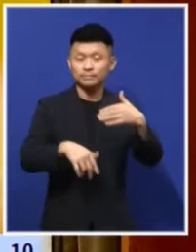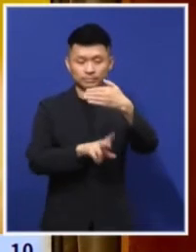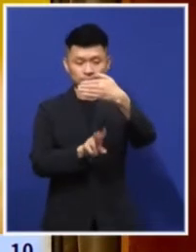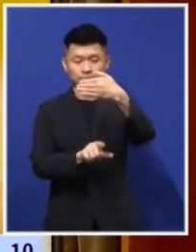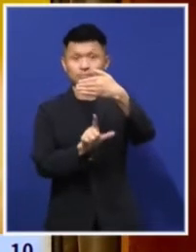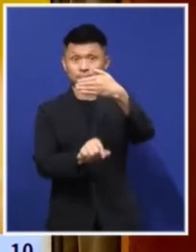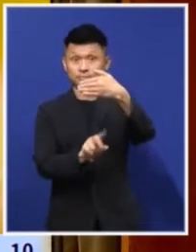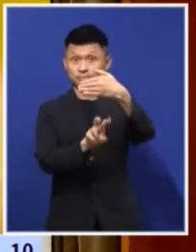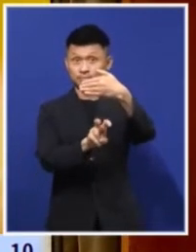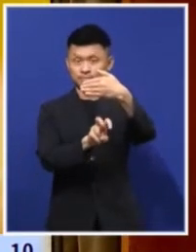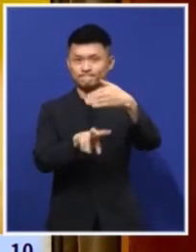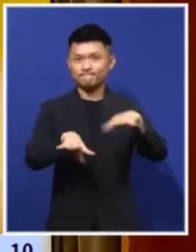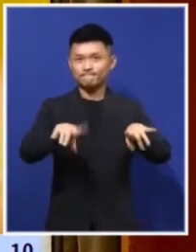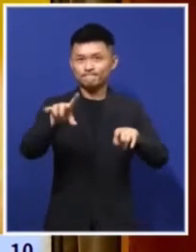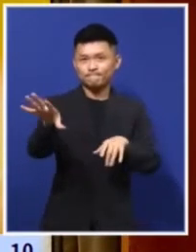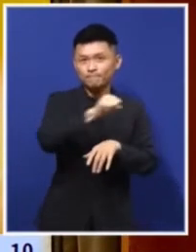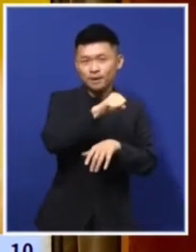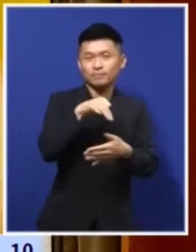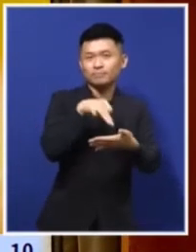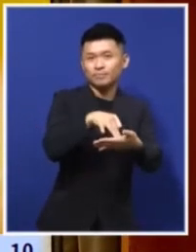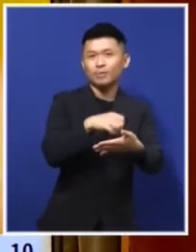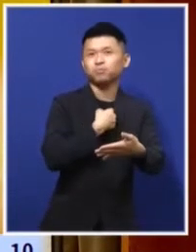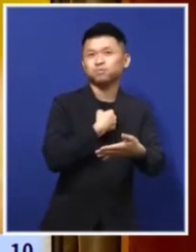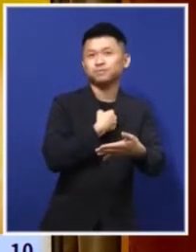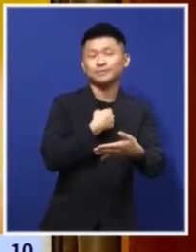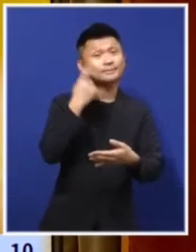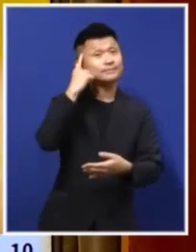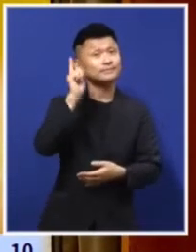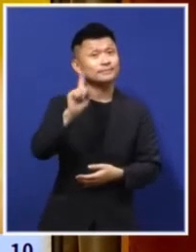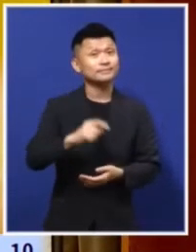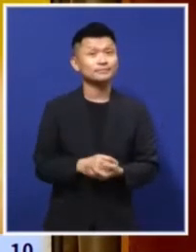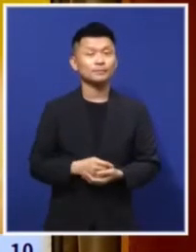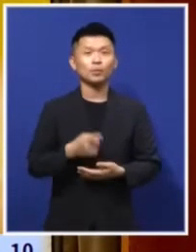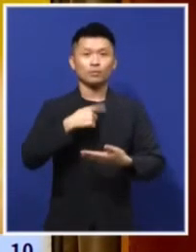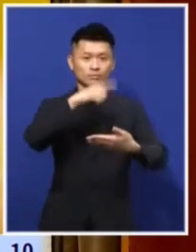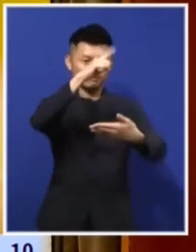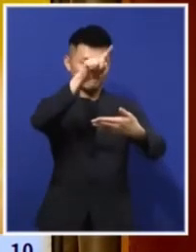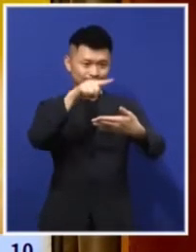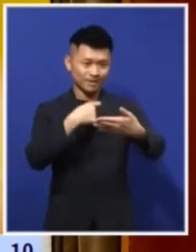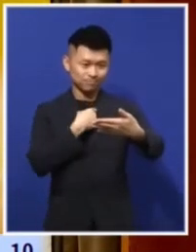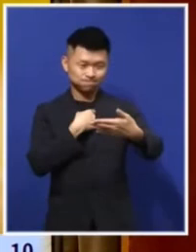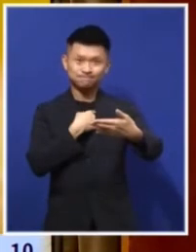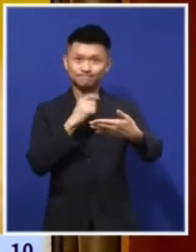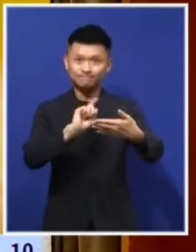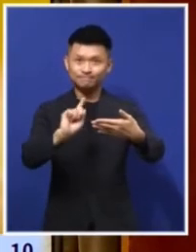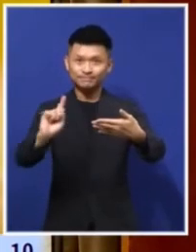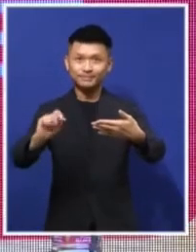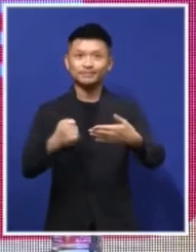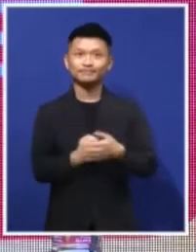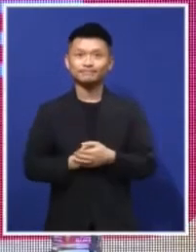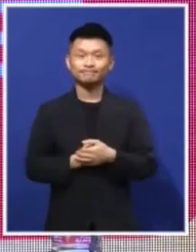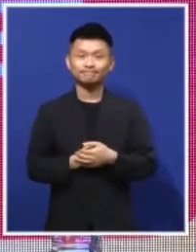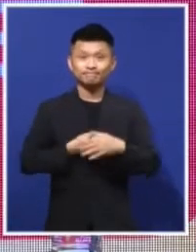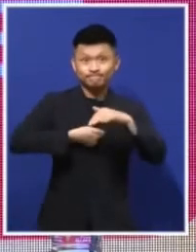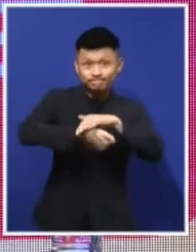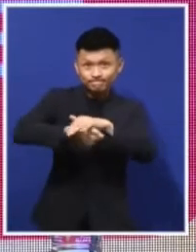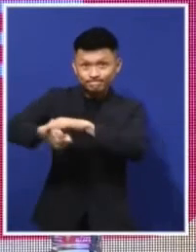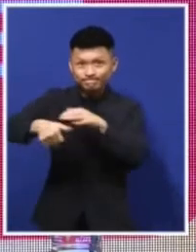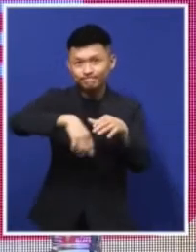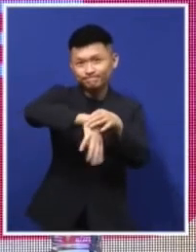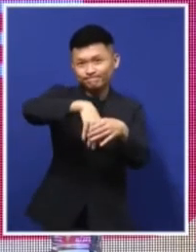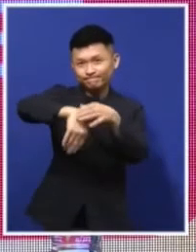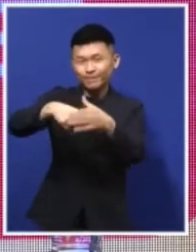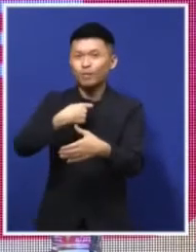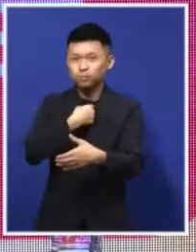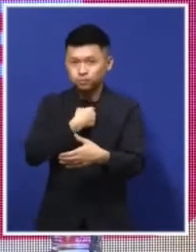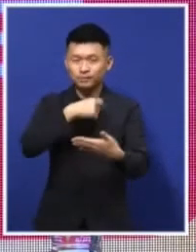先来抢先登记加码券。意思就是说，先来勾选你想要接下来进入哪些的抽签。那在